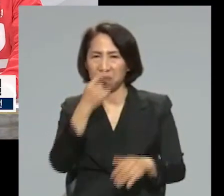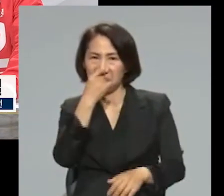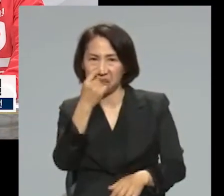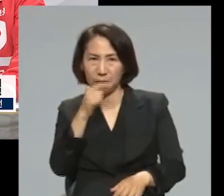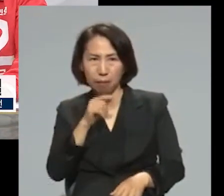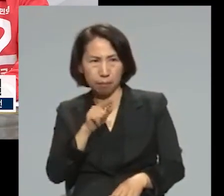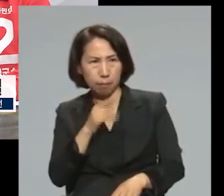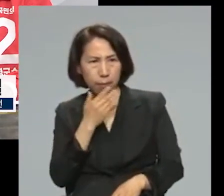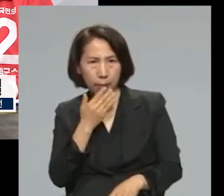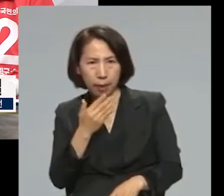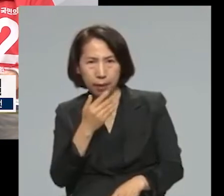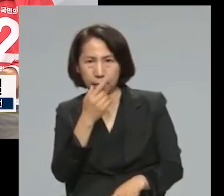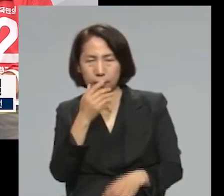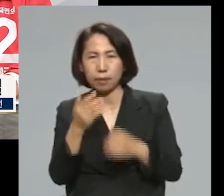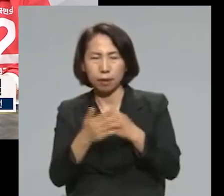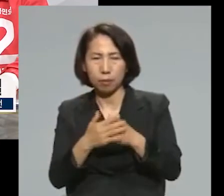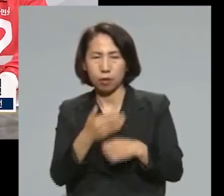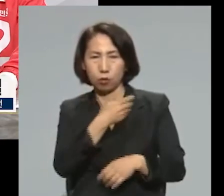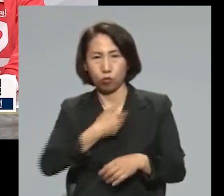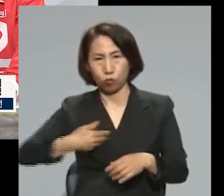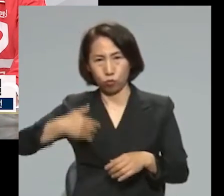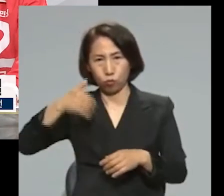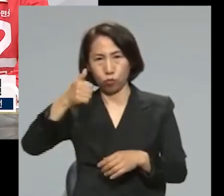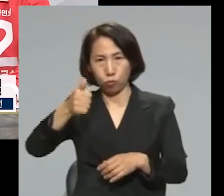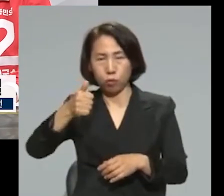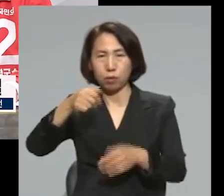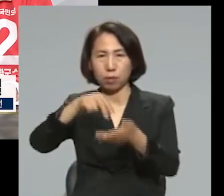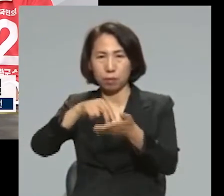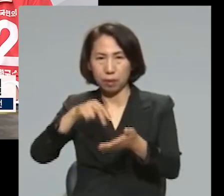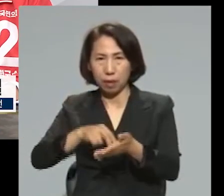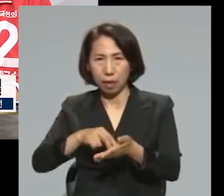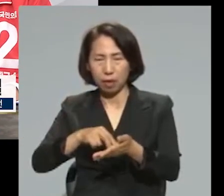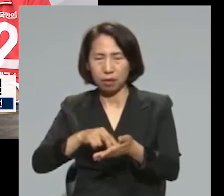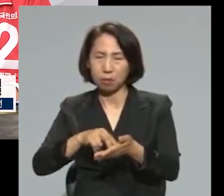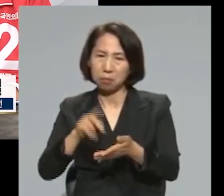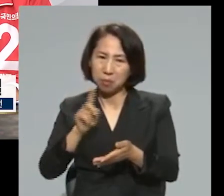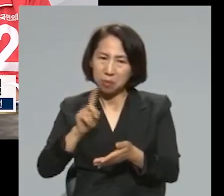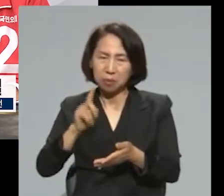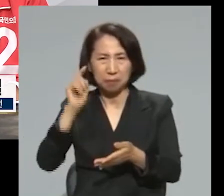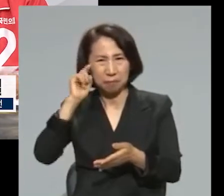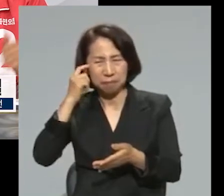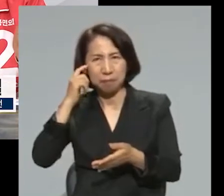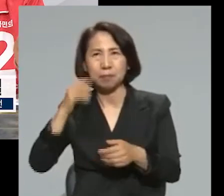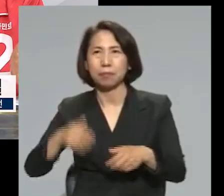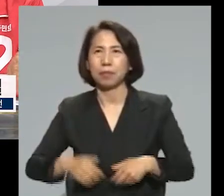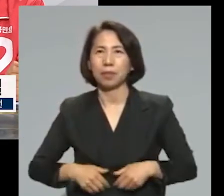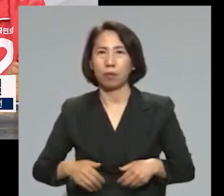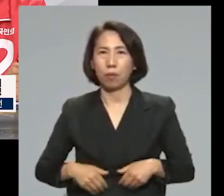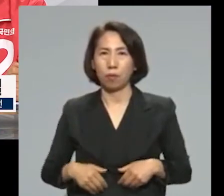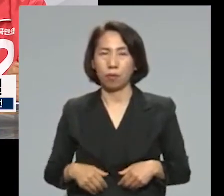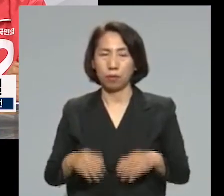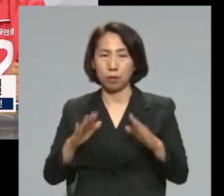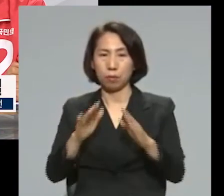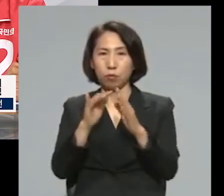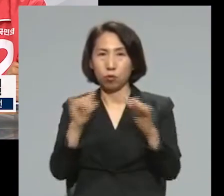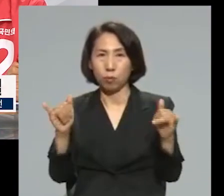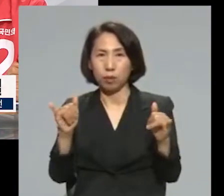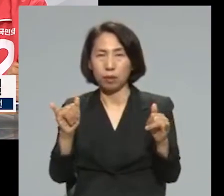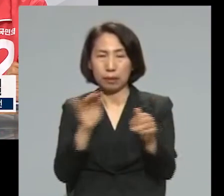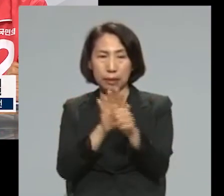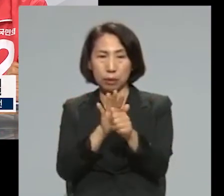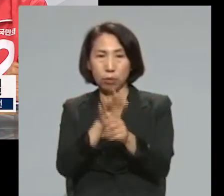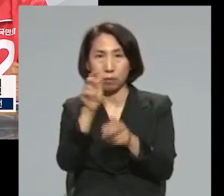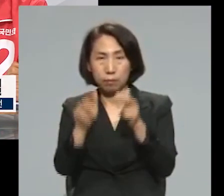이 부분에 대해서는 군수로서의 어떤 유상적인 부분도 없잖아 있을 것 같습니다. 현재 어떤 주민지원